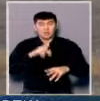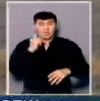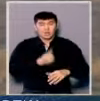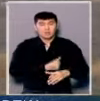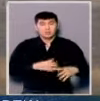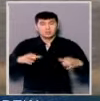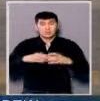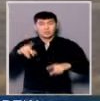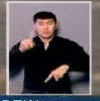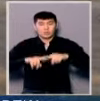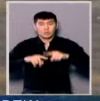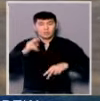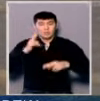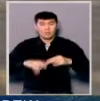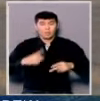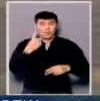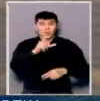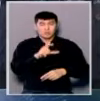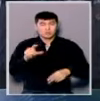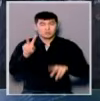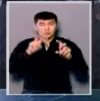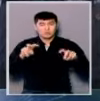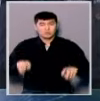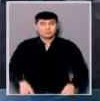Нацгвардии, а также и родственников пропавшего гражданина.